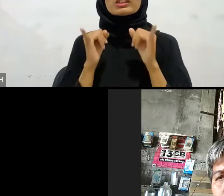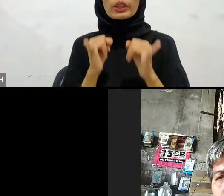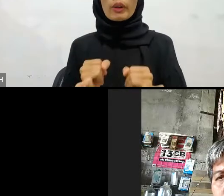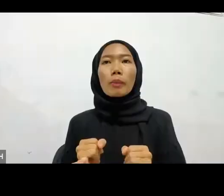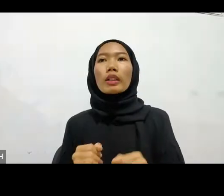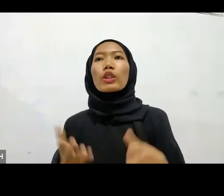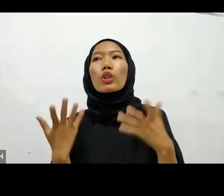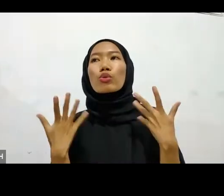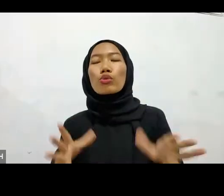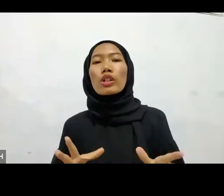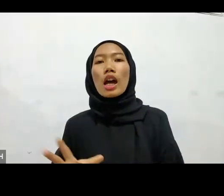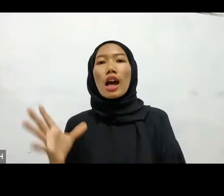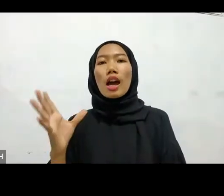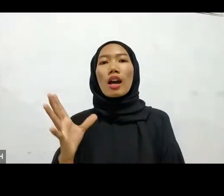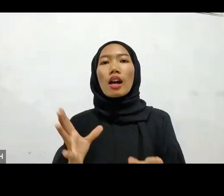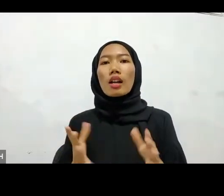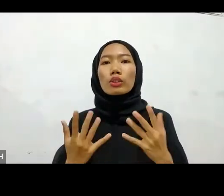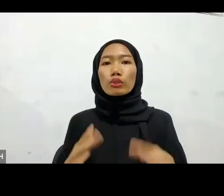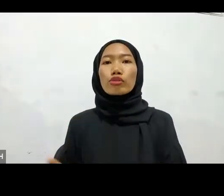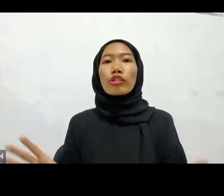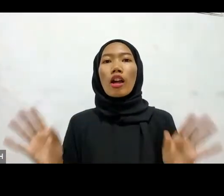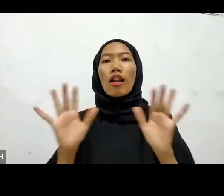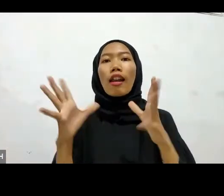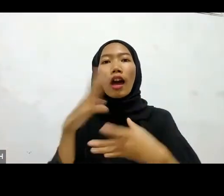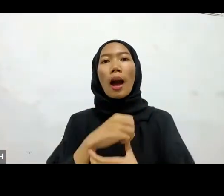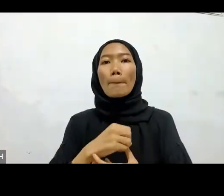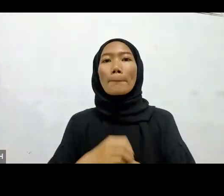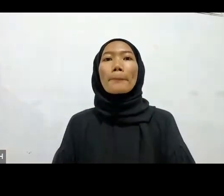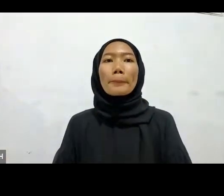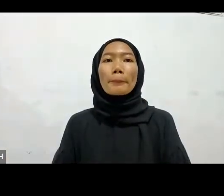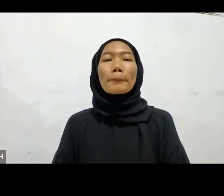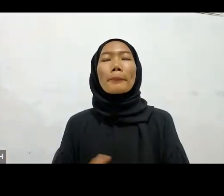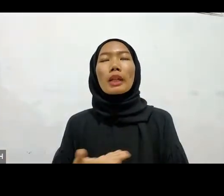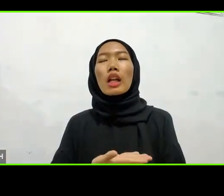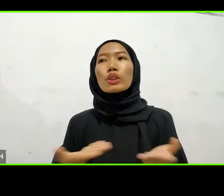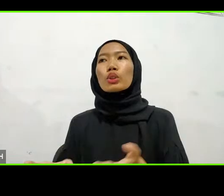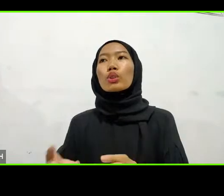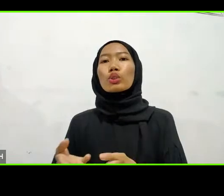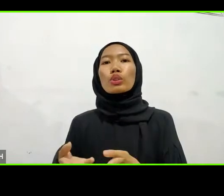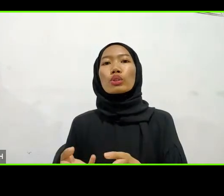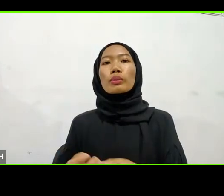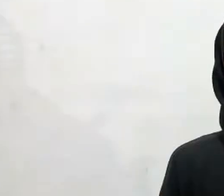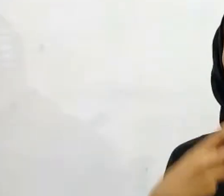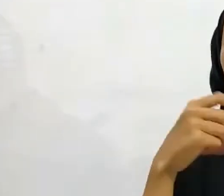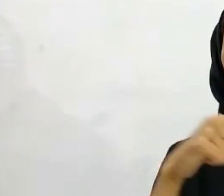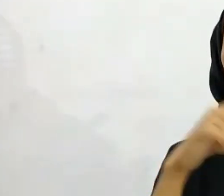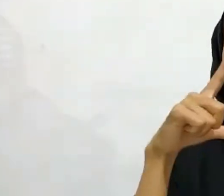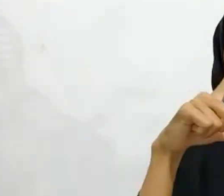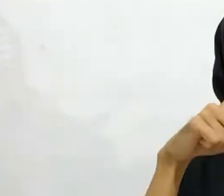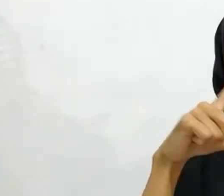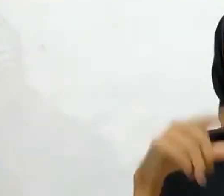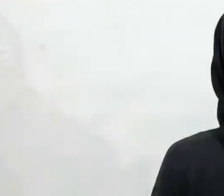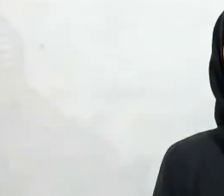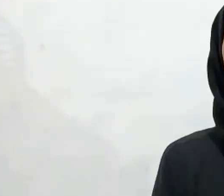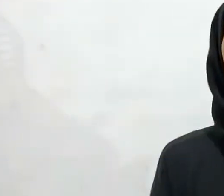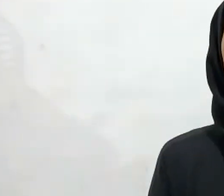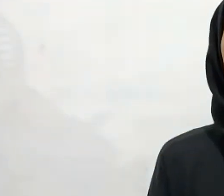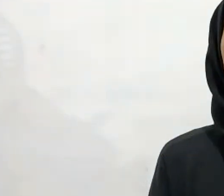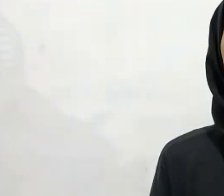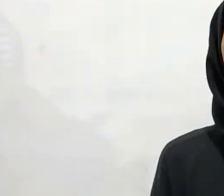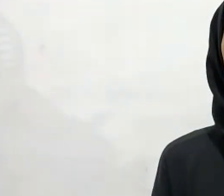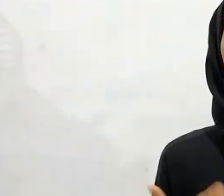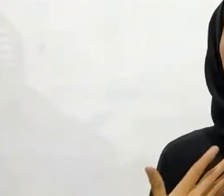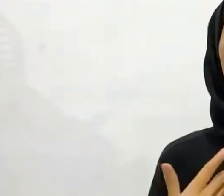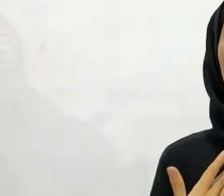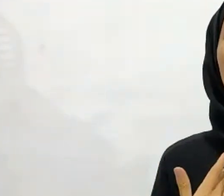questions. Ya mungkin kita minta Mas Eka sedikit tadi untuk merespon pertanyaan dari Pak